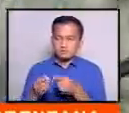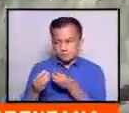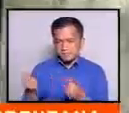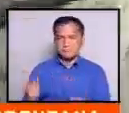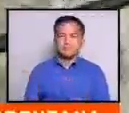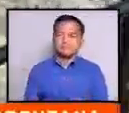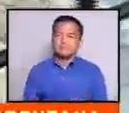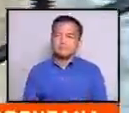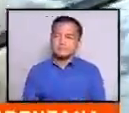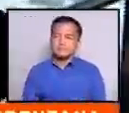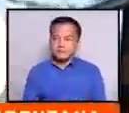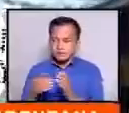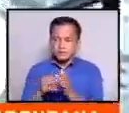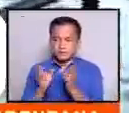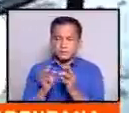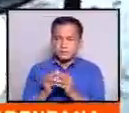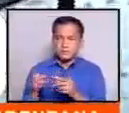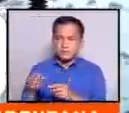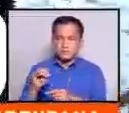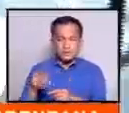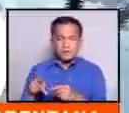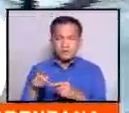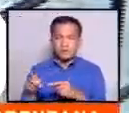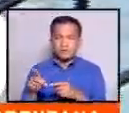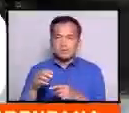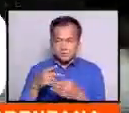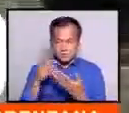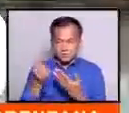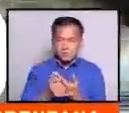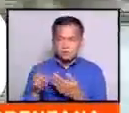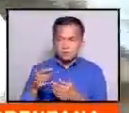heal. Muling magpupulong ang MAP at ang Portion Project para